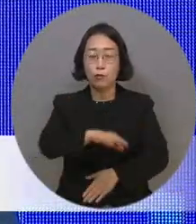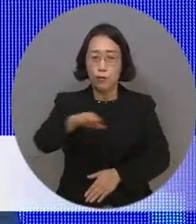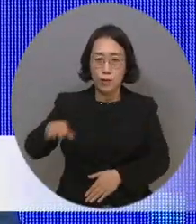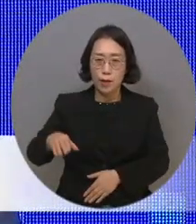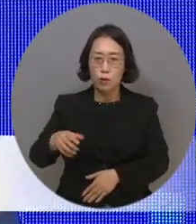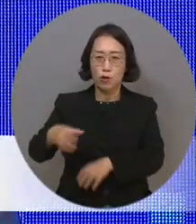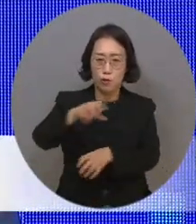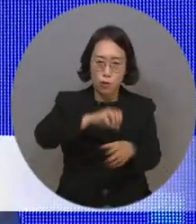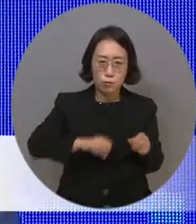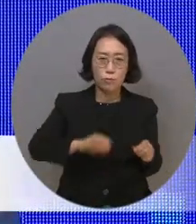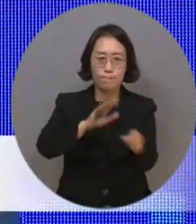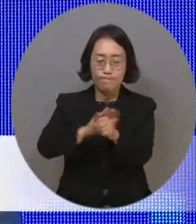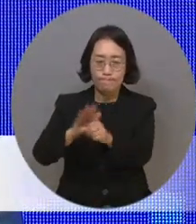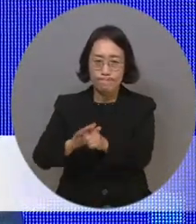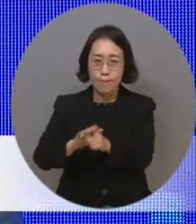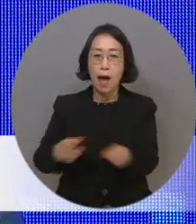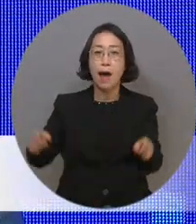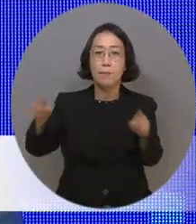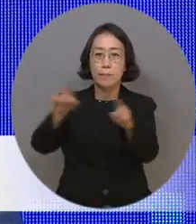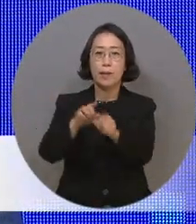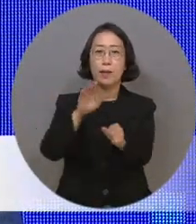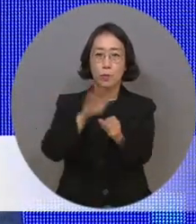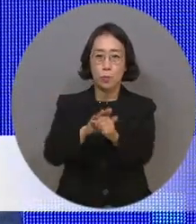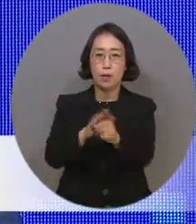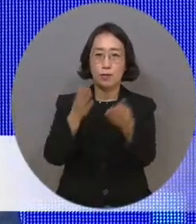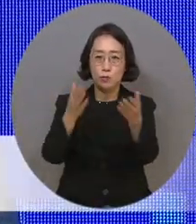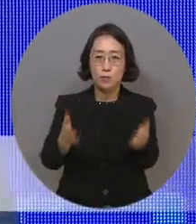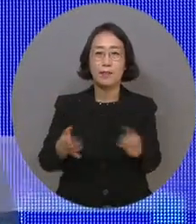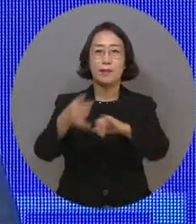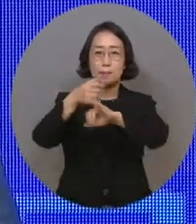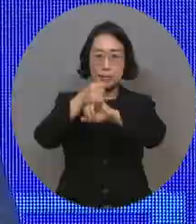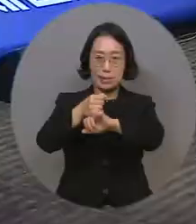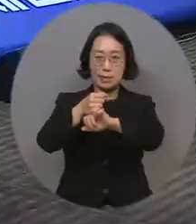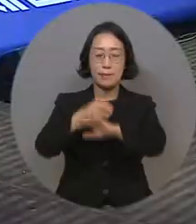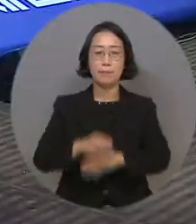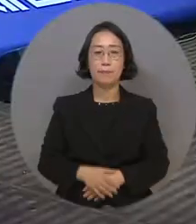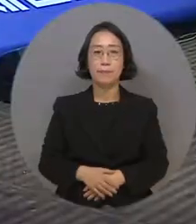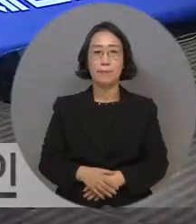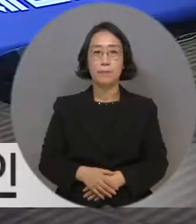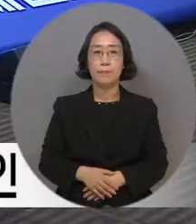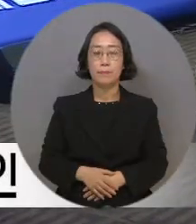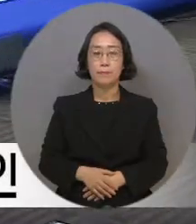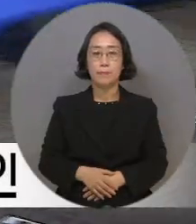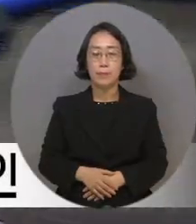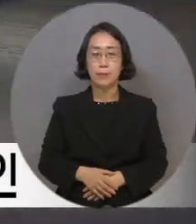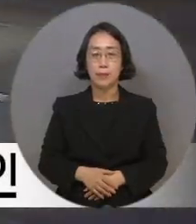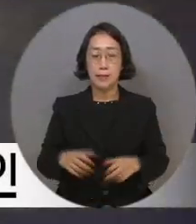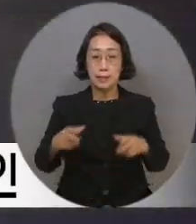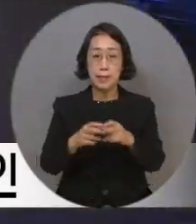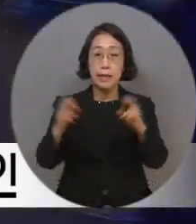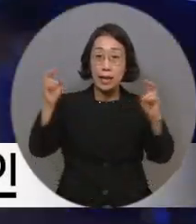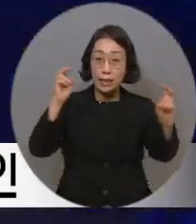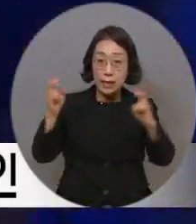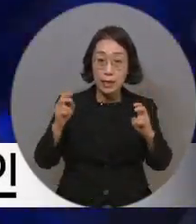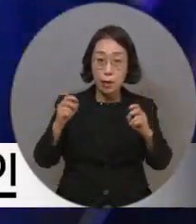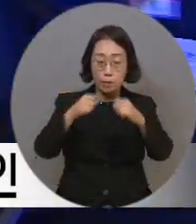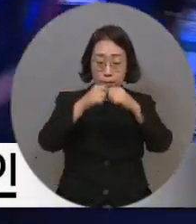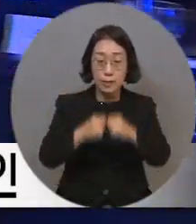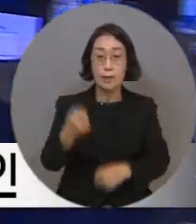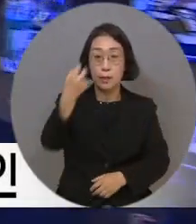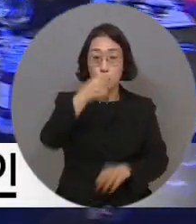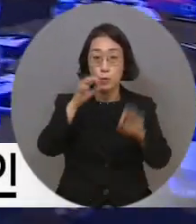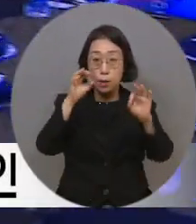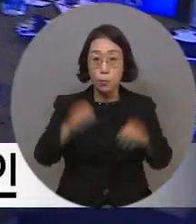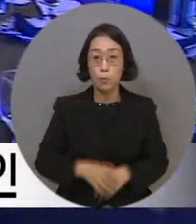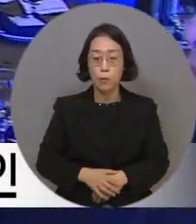저희가 적극적으로 대처하고 함께하겠다는 말씀을 이 자리에 드려서. 장애인 기업 실태 조사에 따르면 장애인